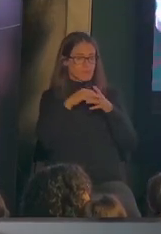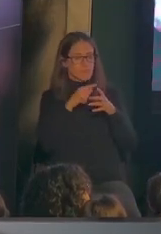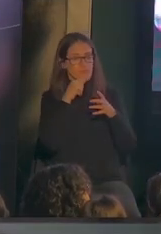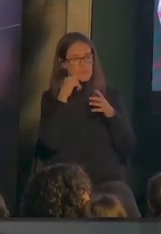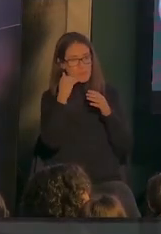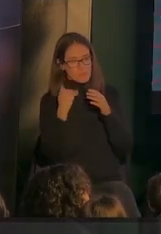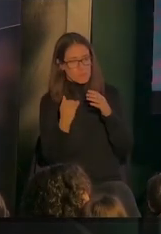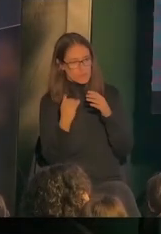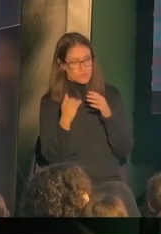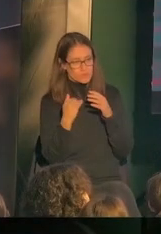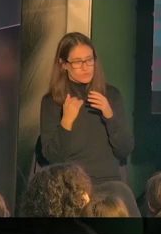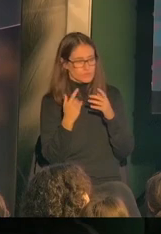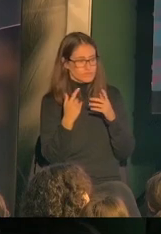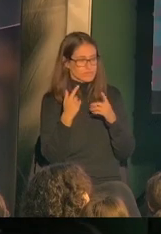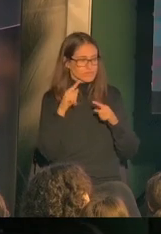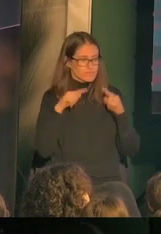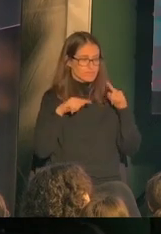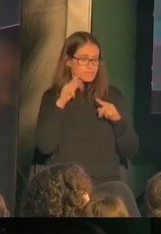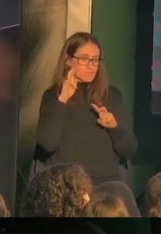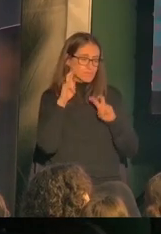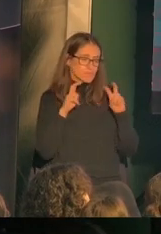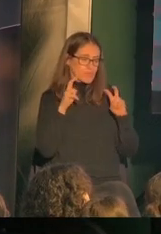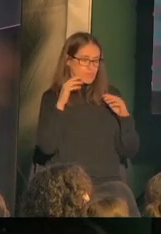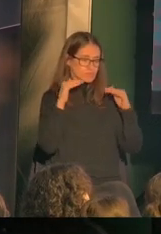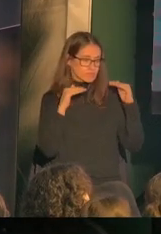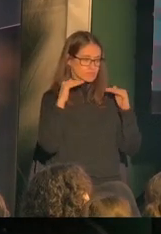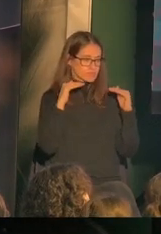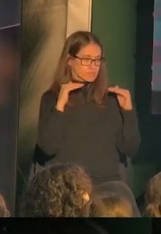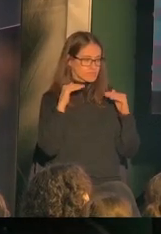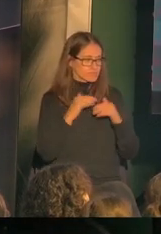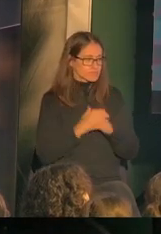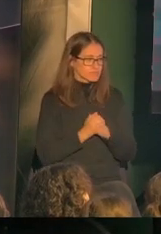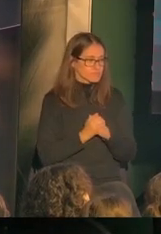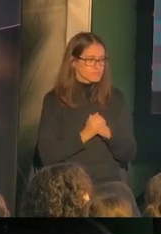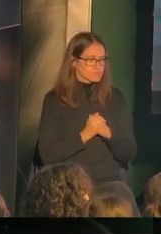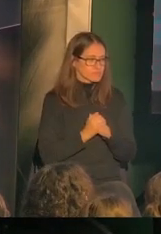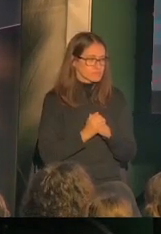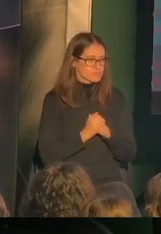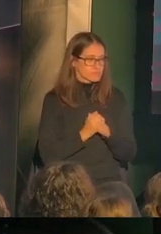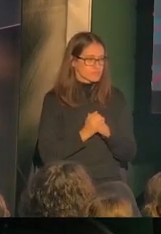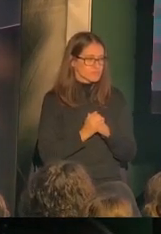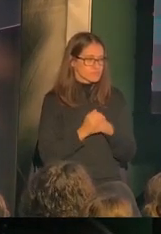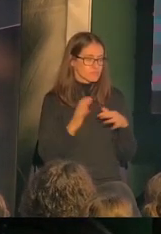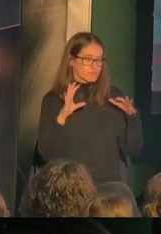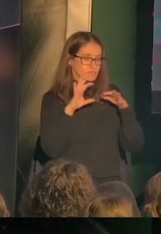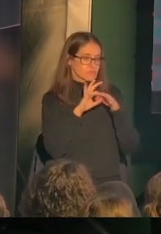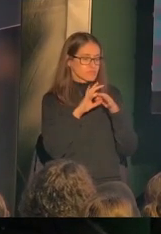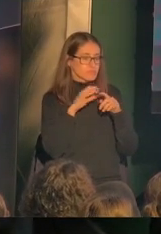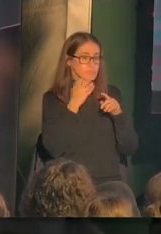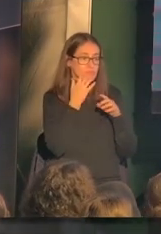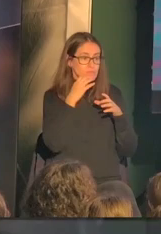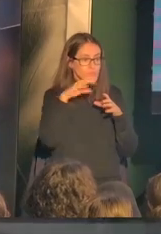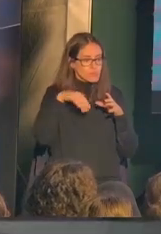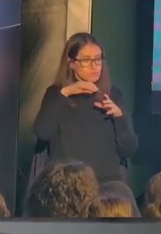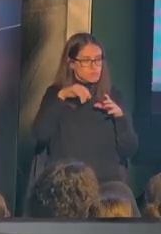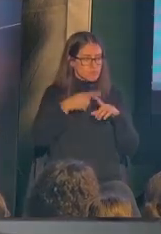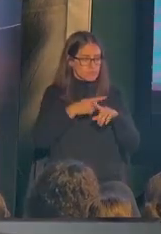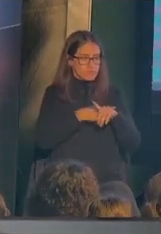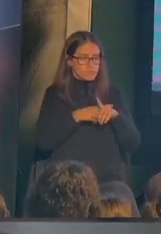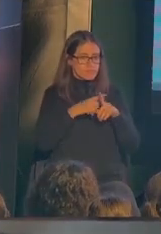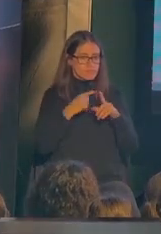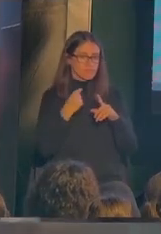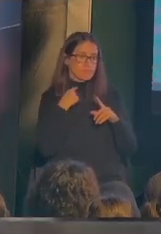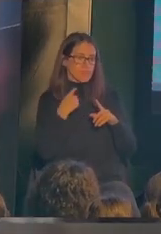tracta de buscar una miqueta el punt que estiguem buscant, però tampoc passar-se de